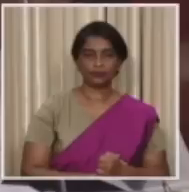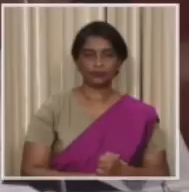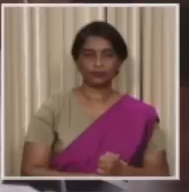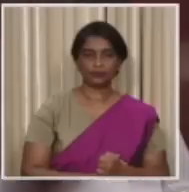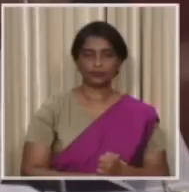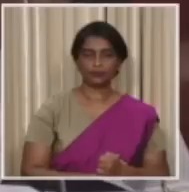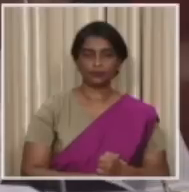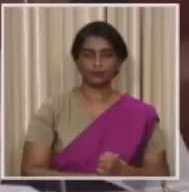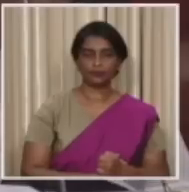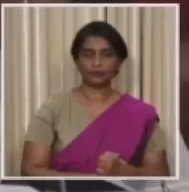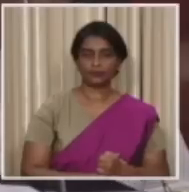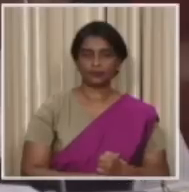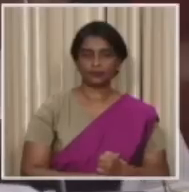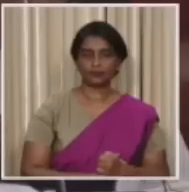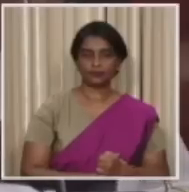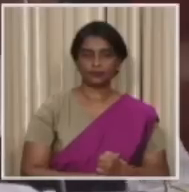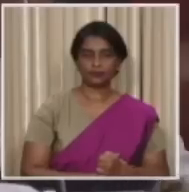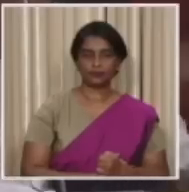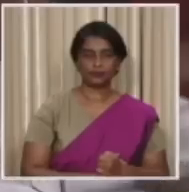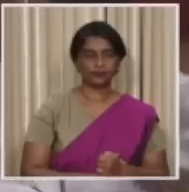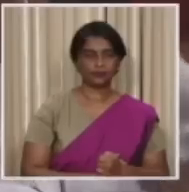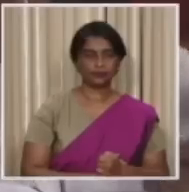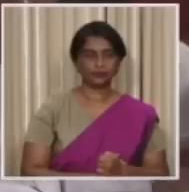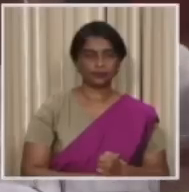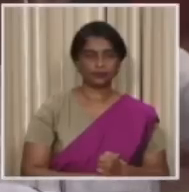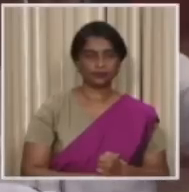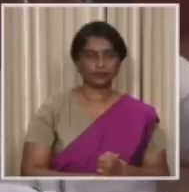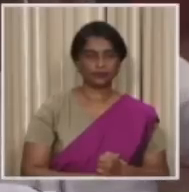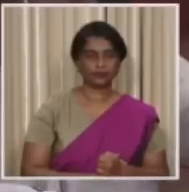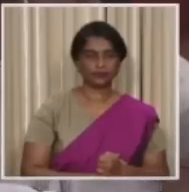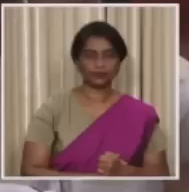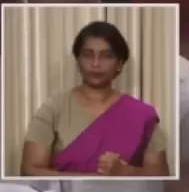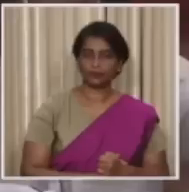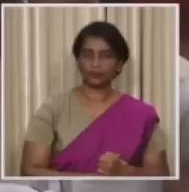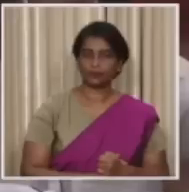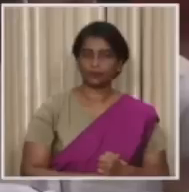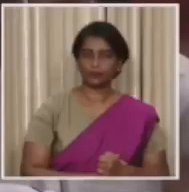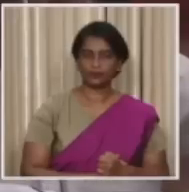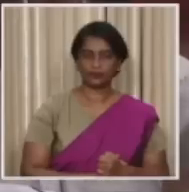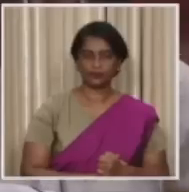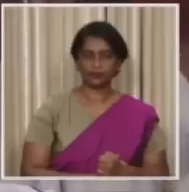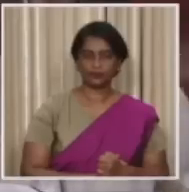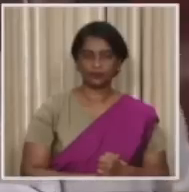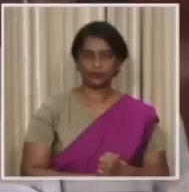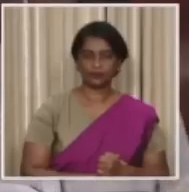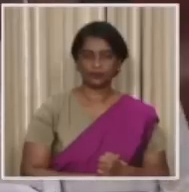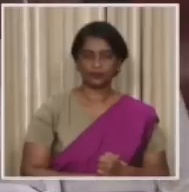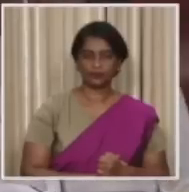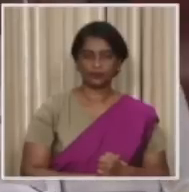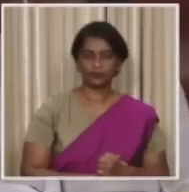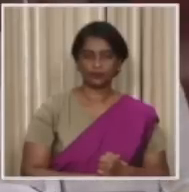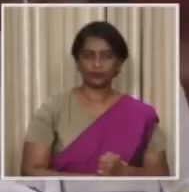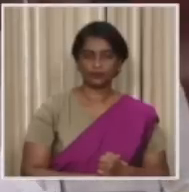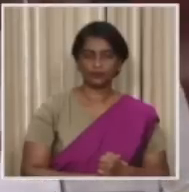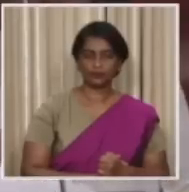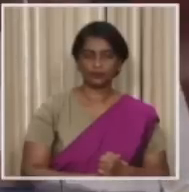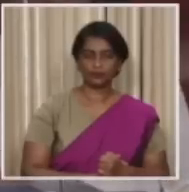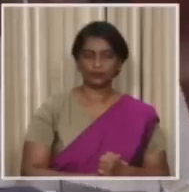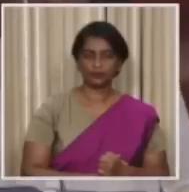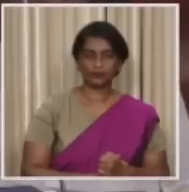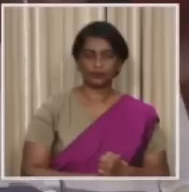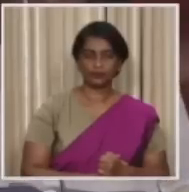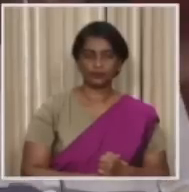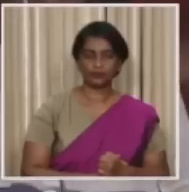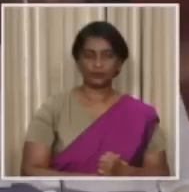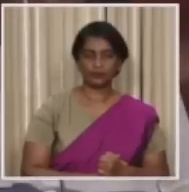බංකුලත් උනේ කොහොමද කියන එකට ගැන හොයන්න ආණ්ඩු පක්ෂයේ මන්ත්‍රීවරයෙක් පත් කරන එක ඇත්ත වශයෙන්ම පිළිගන්න බෑ. මේක හොරා ගියම්